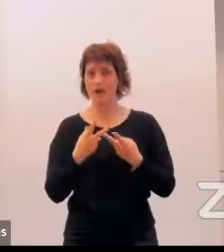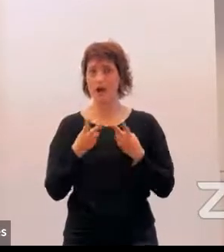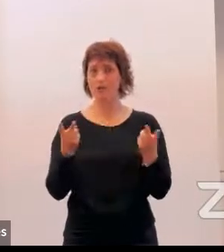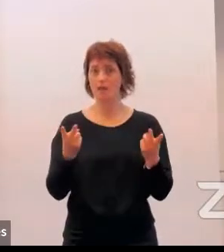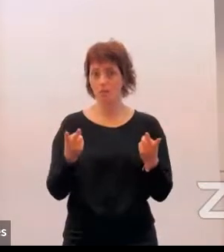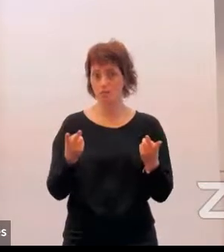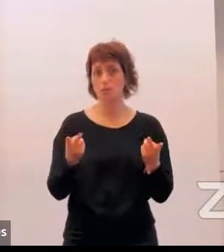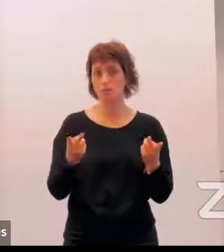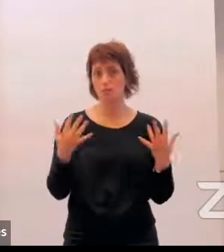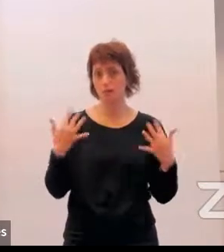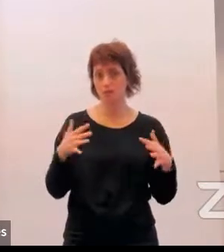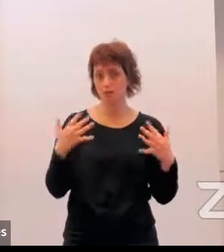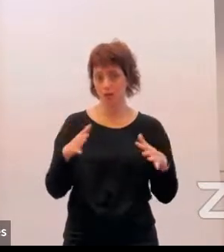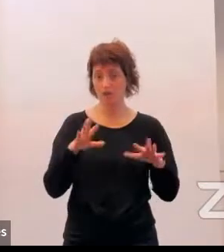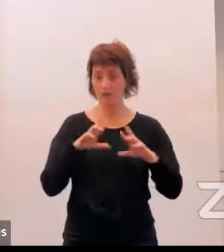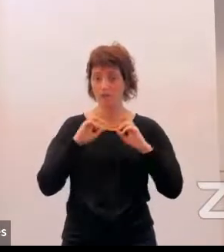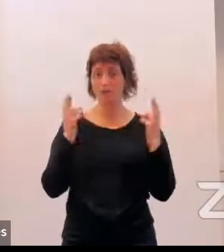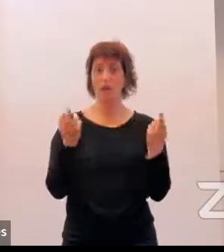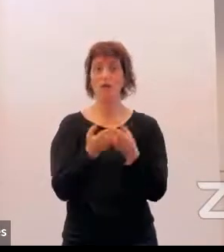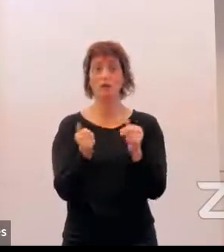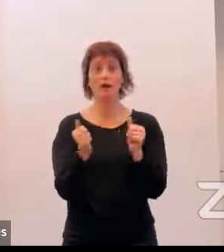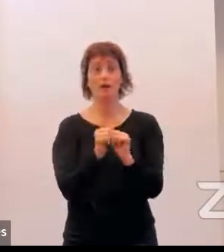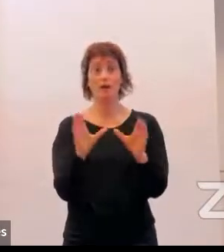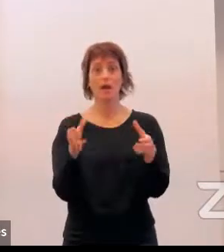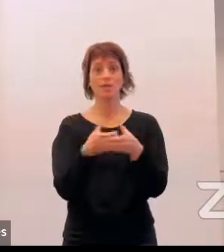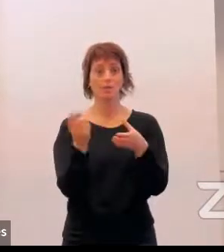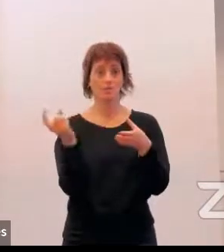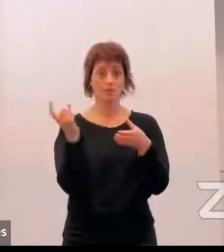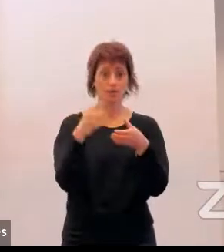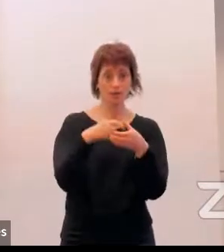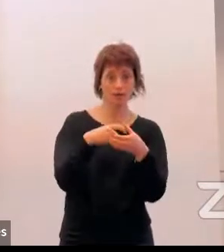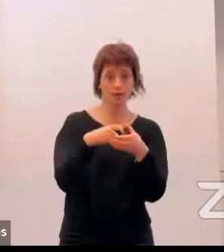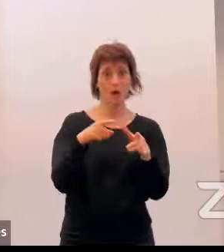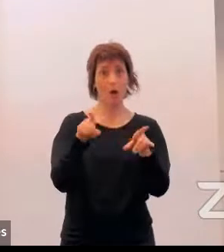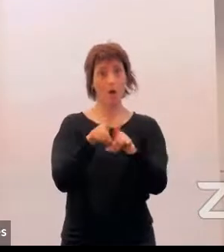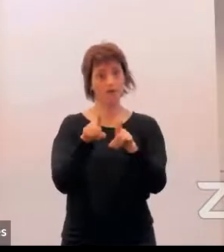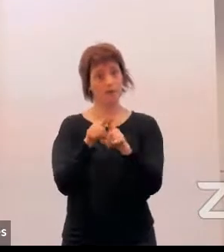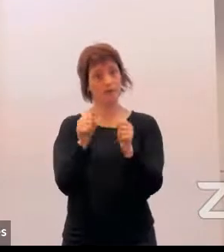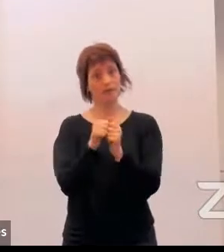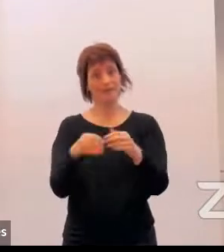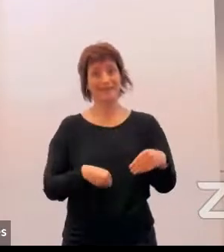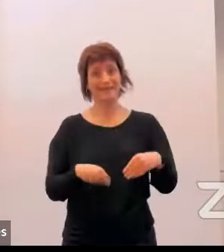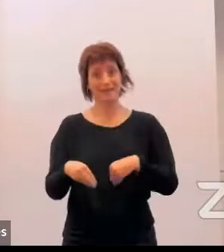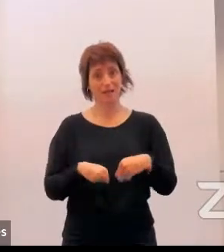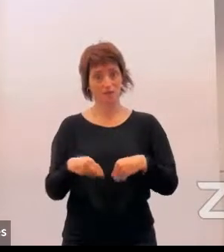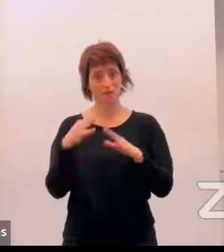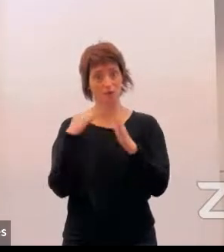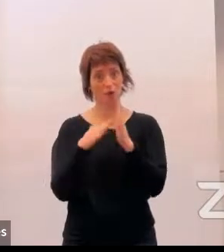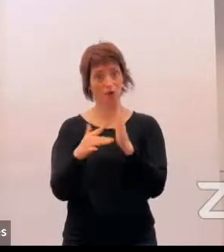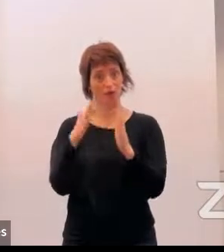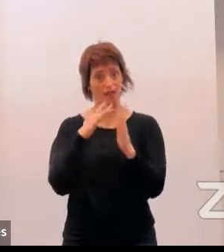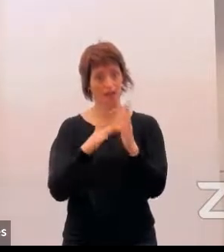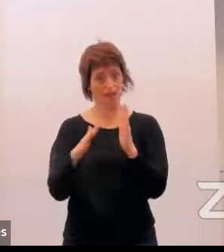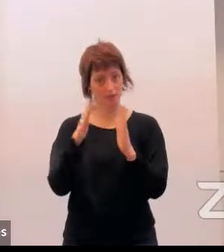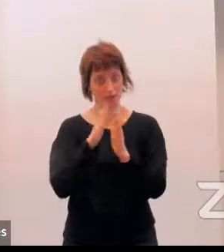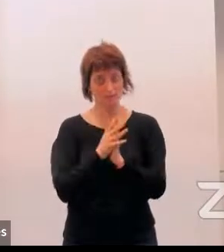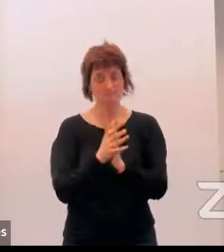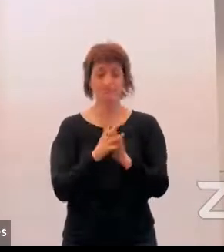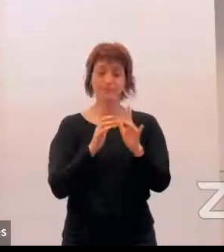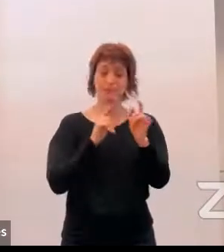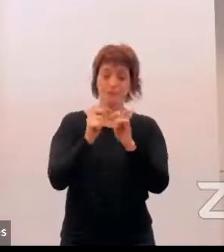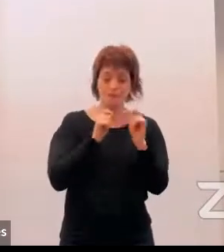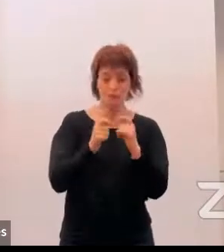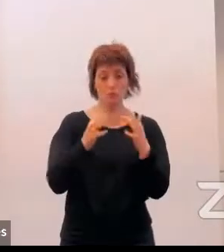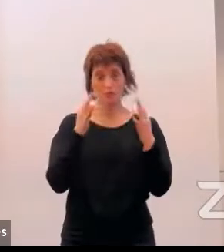présentation. Lors de cette réunion aux organisations syndicales et aussi aux directrices des crèches, ont été évoquées